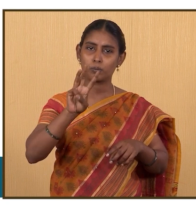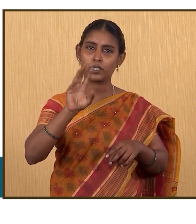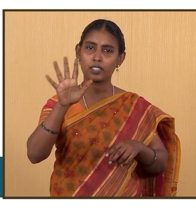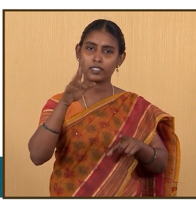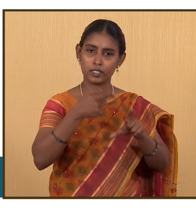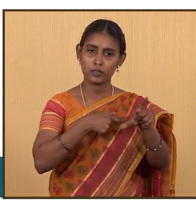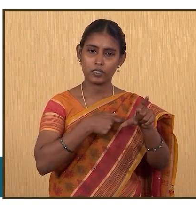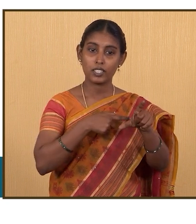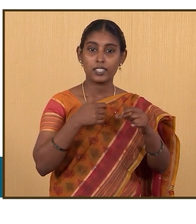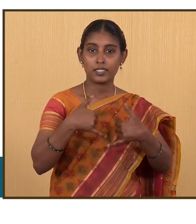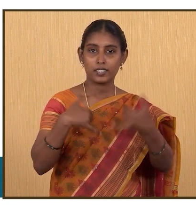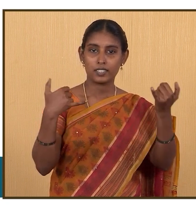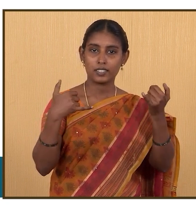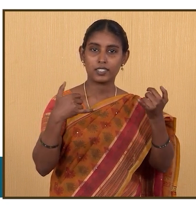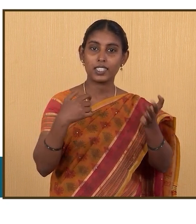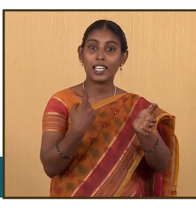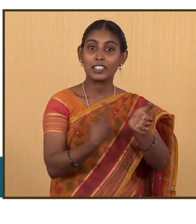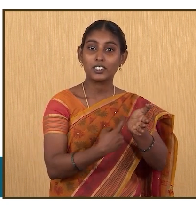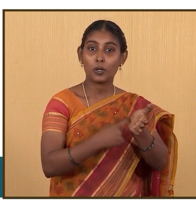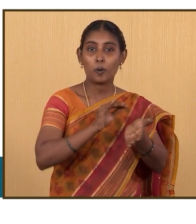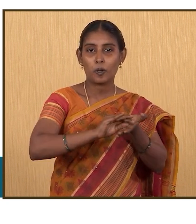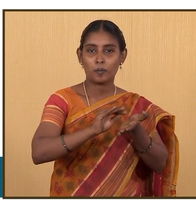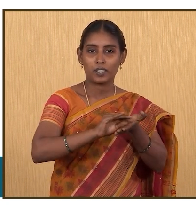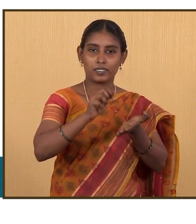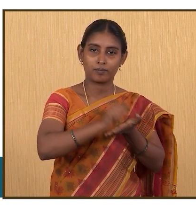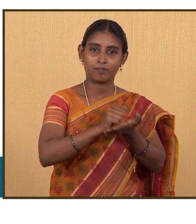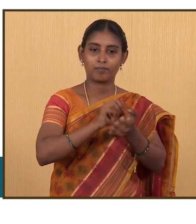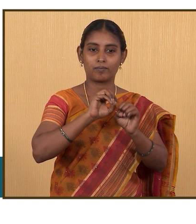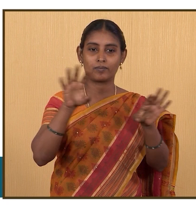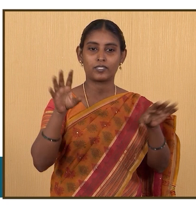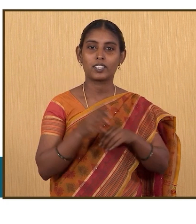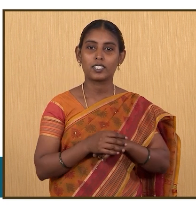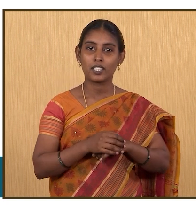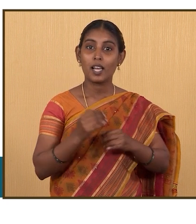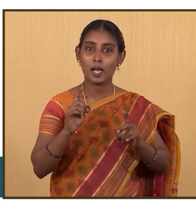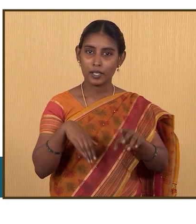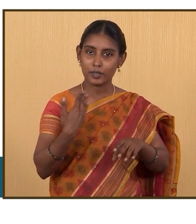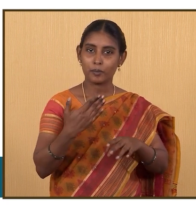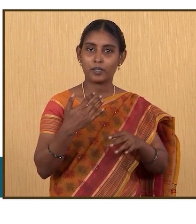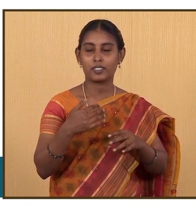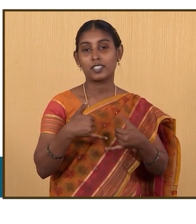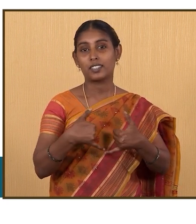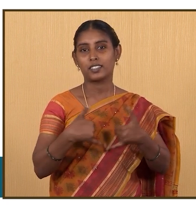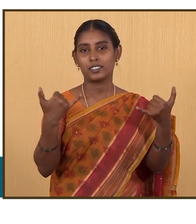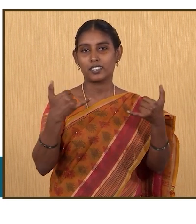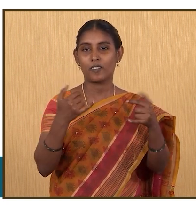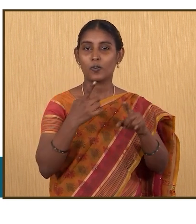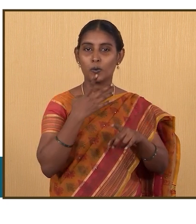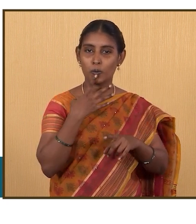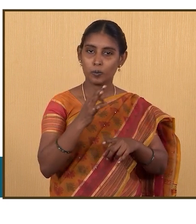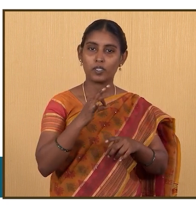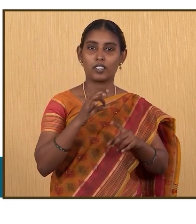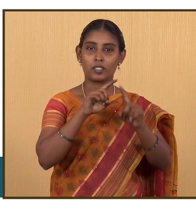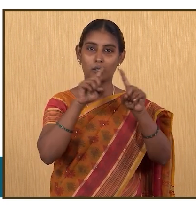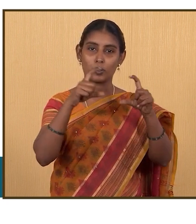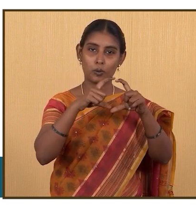1935 இந்திய ரிசர்வ் வங்கி நிறுவப்பட்டது. இந்திய ரிசர்வ் வங்கியானது அதாவது முறையாக இந்திய